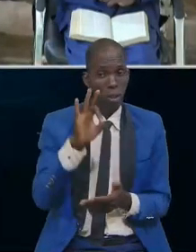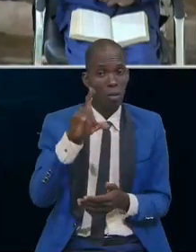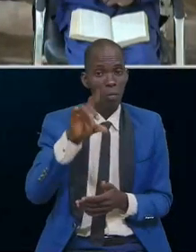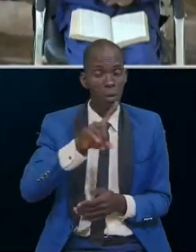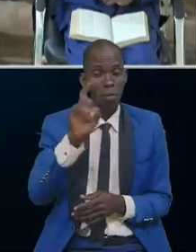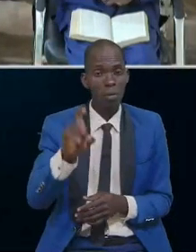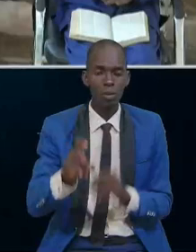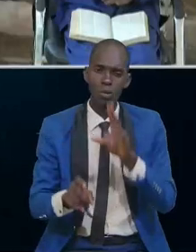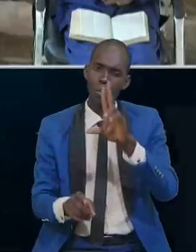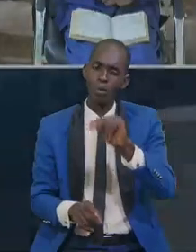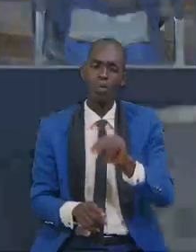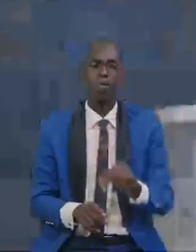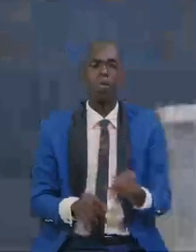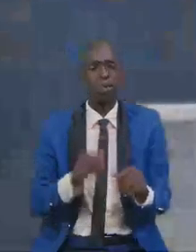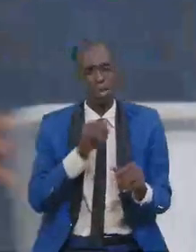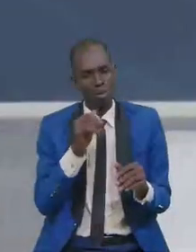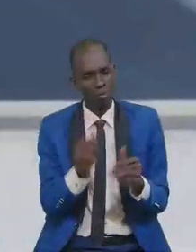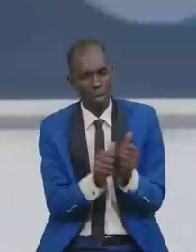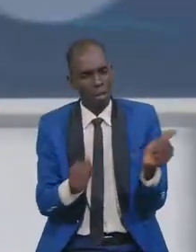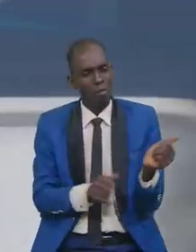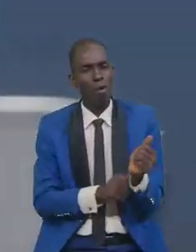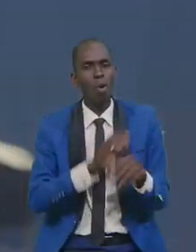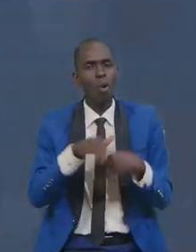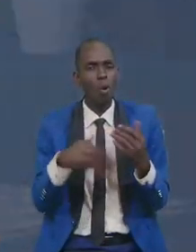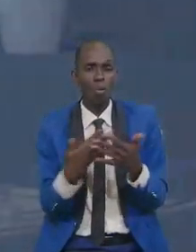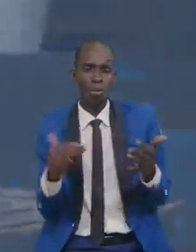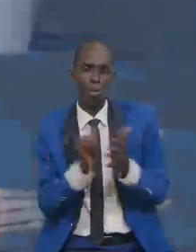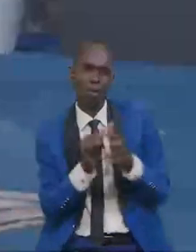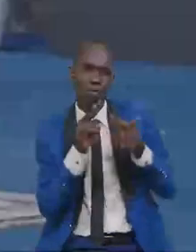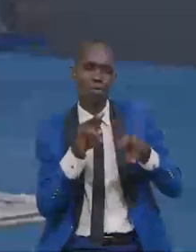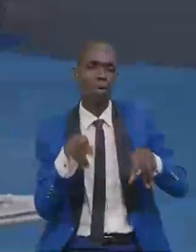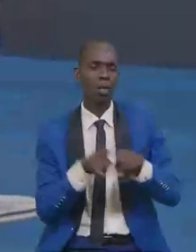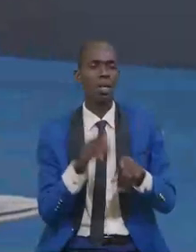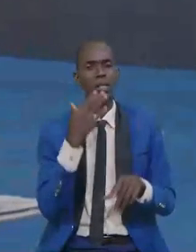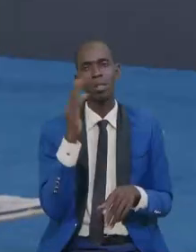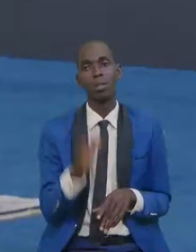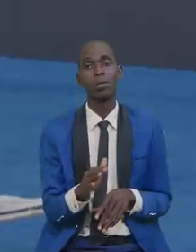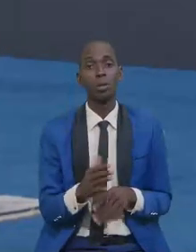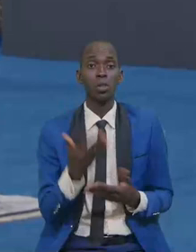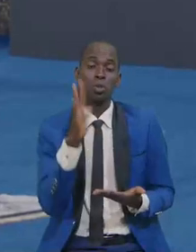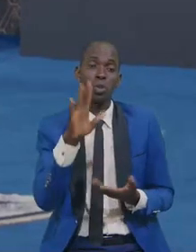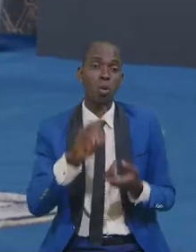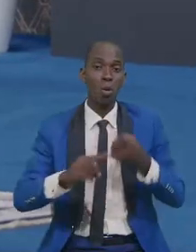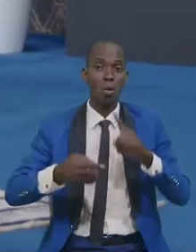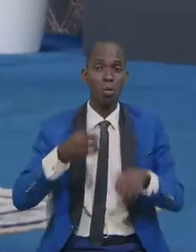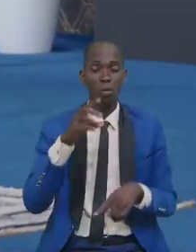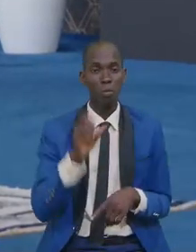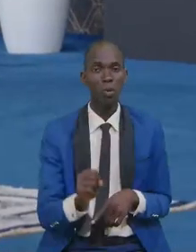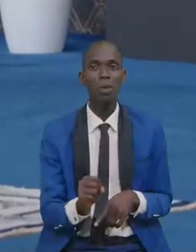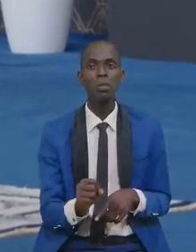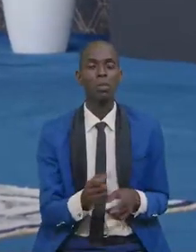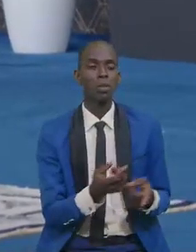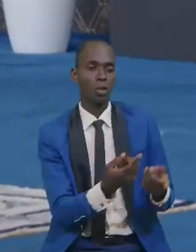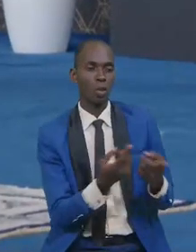chose. Et abstenez-vous de toute espèce de mal. Tes amis viennent et